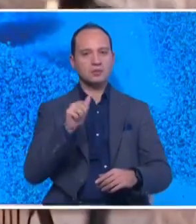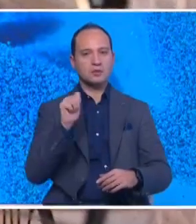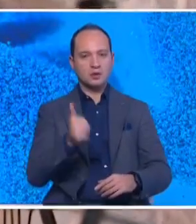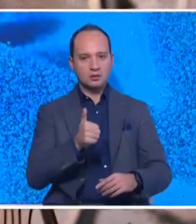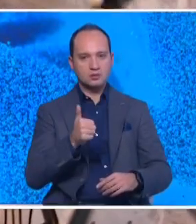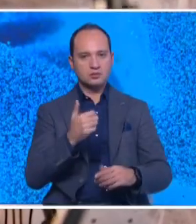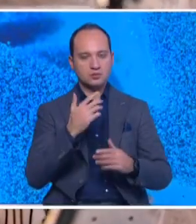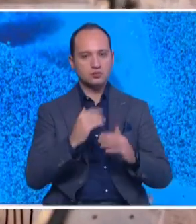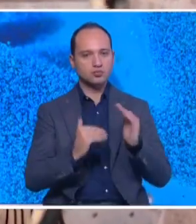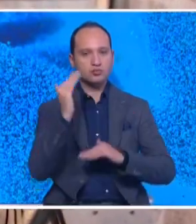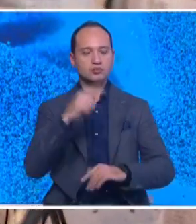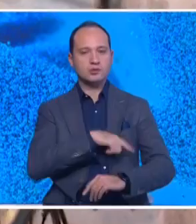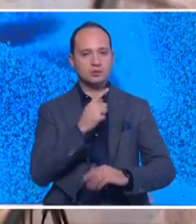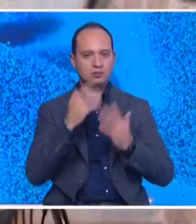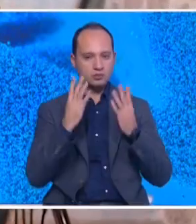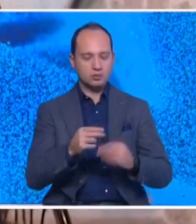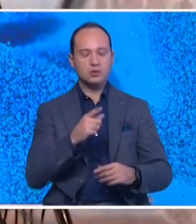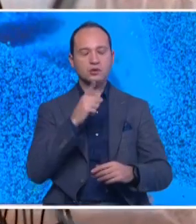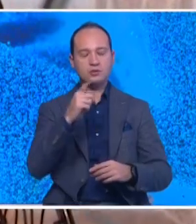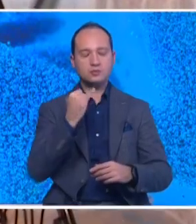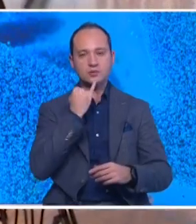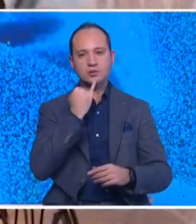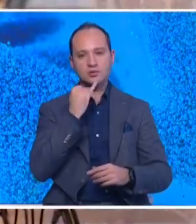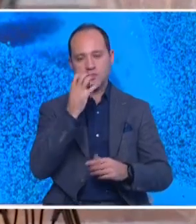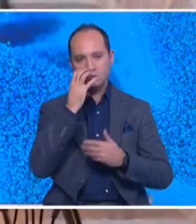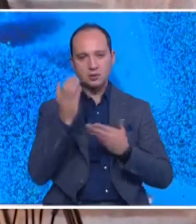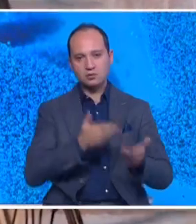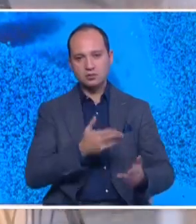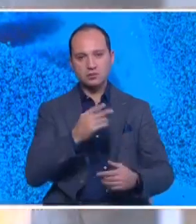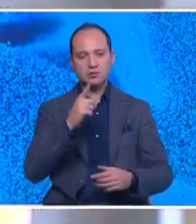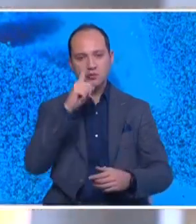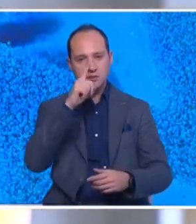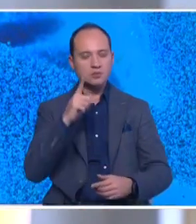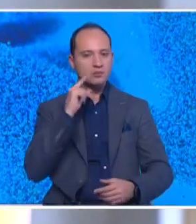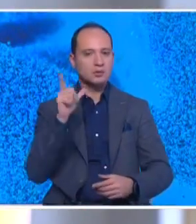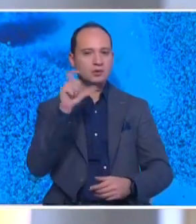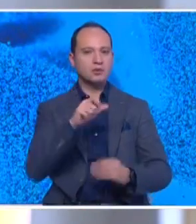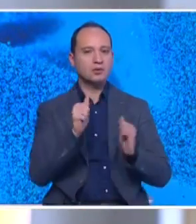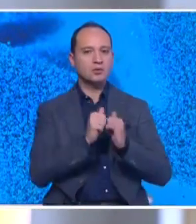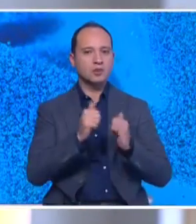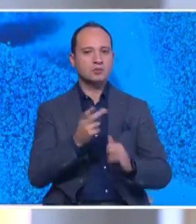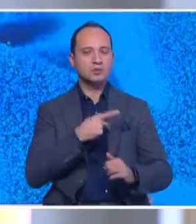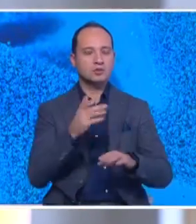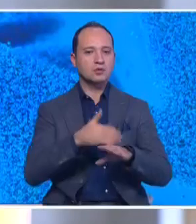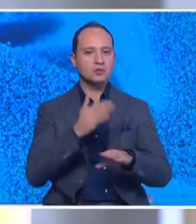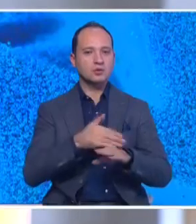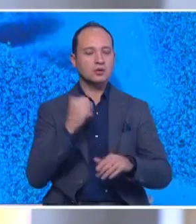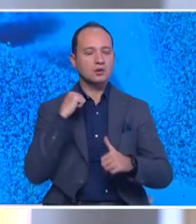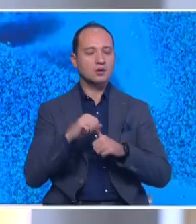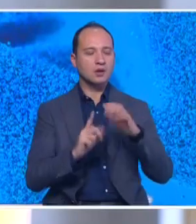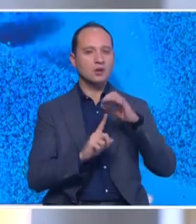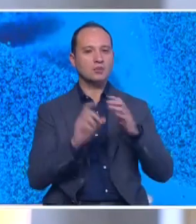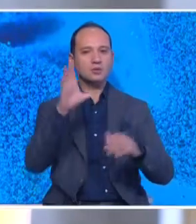gayet üst seviyede olmak suretiyle misafirlerimizi bekliyoruz Nisan ve Mayıs ayıyla birlikte izler yavaş yavaş tekrar